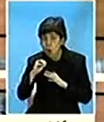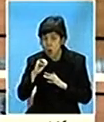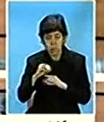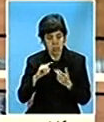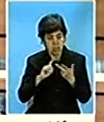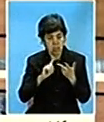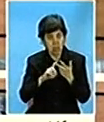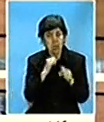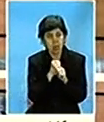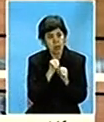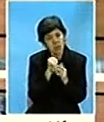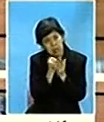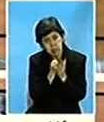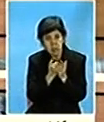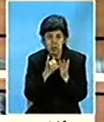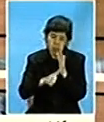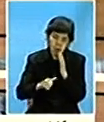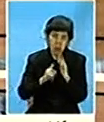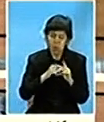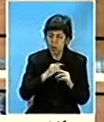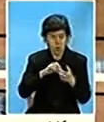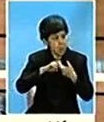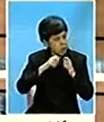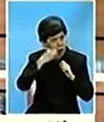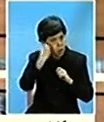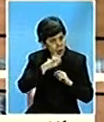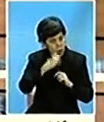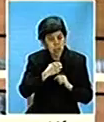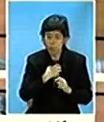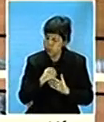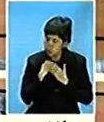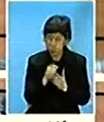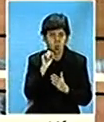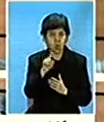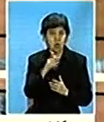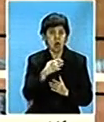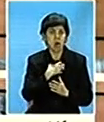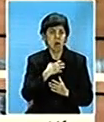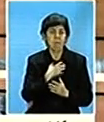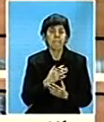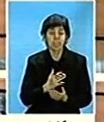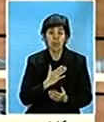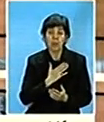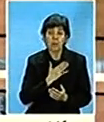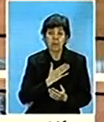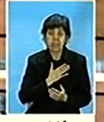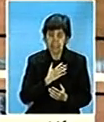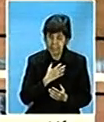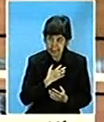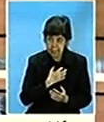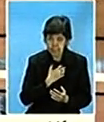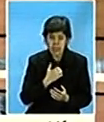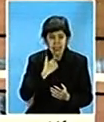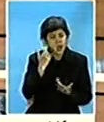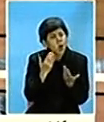ศสิ่งเหล่านี้เกิดขึ้นอยู่เสมอนะครับซึ่งความบังเวงที่ผมอยากจะใช้คำนี้เพราะว่าจะหวัง